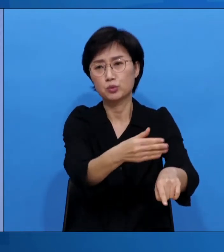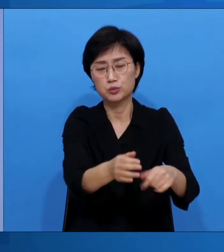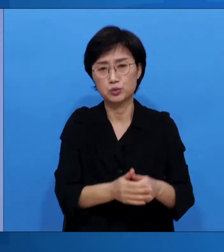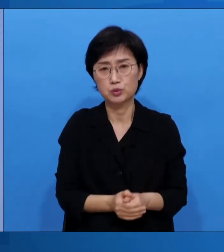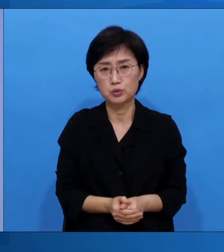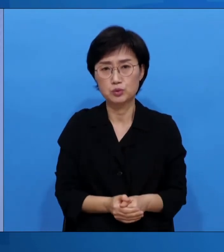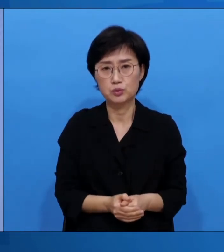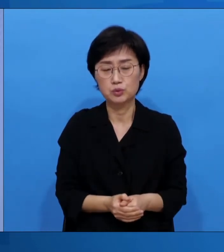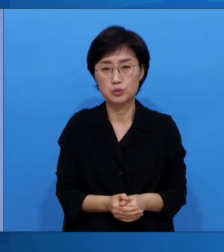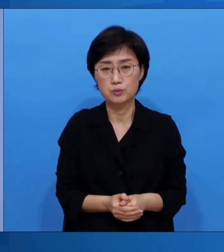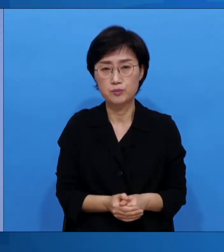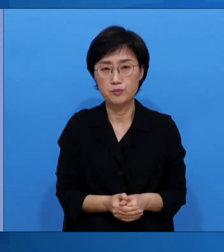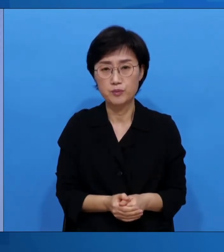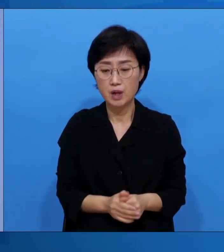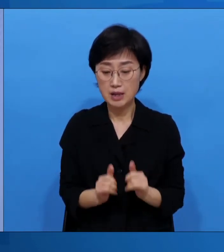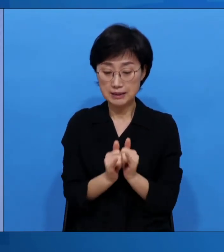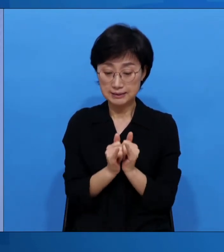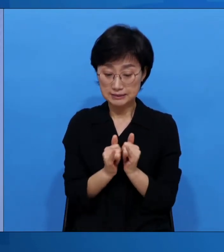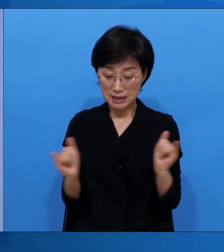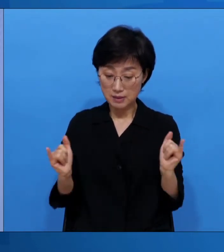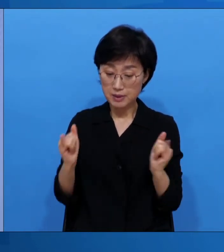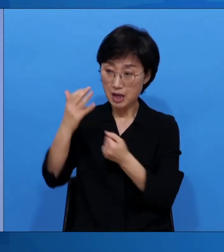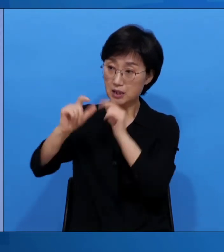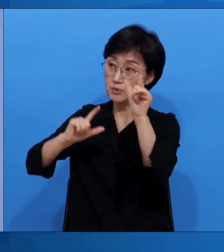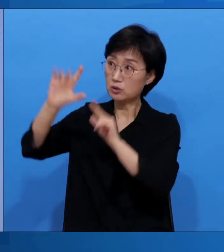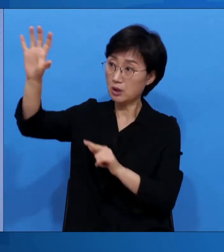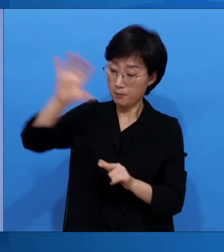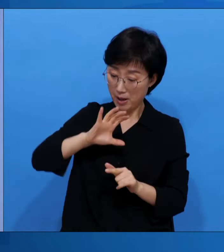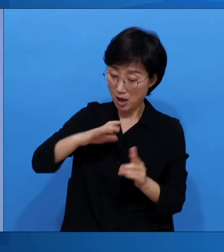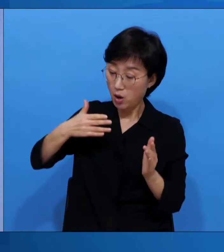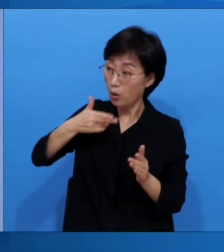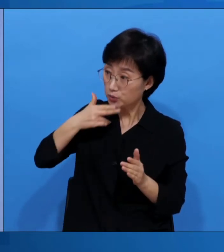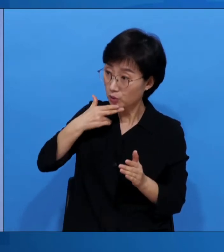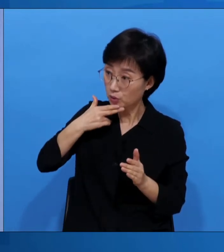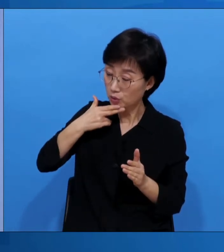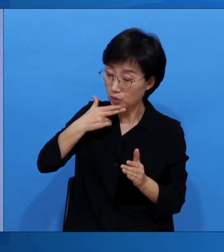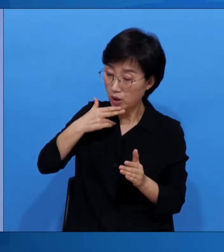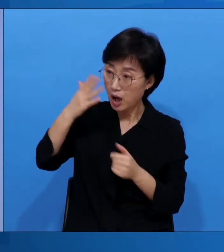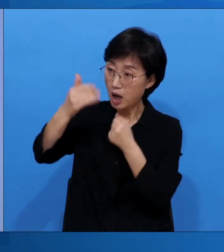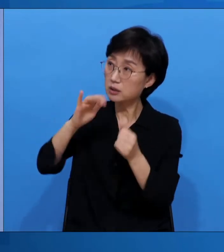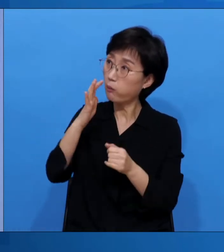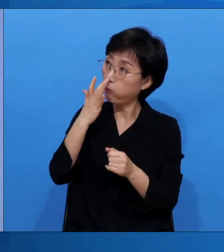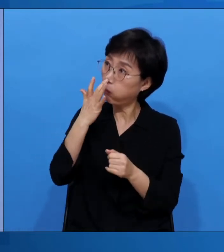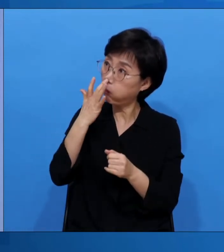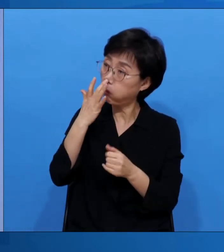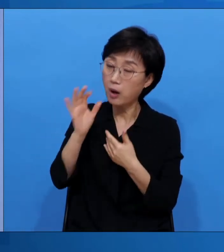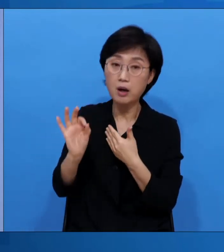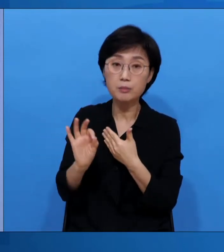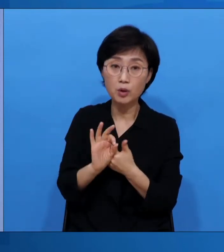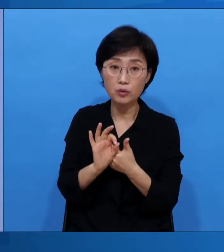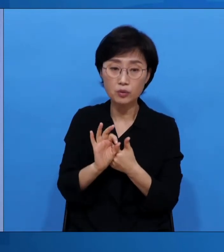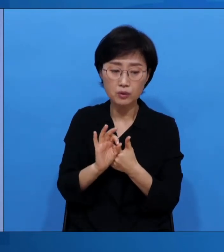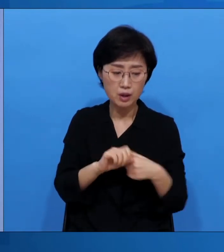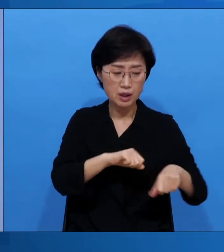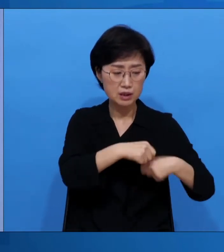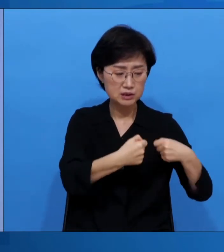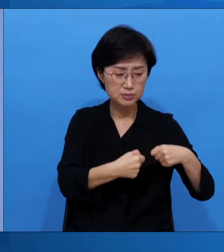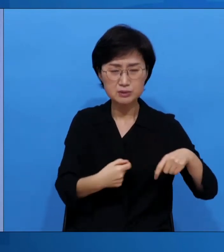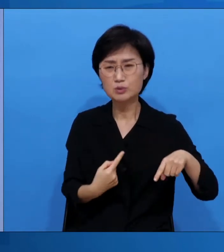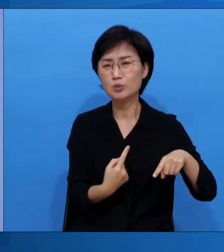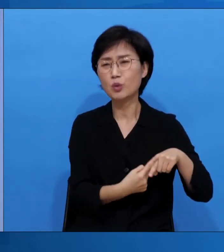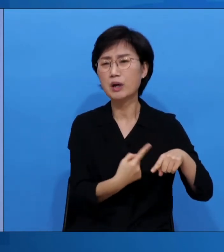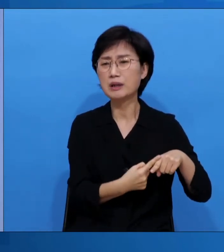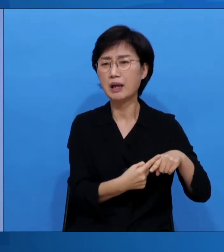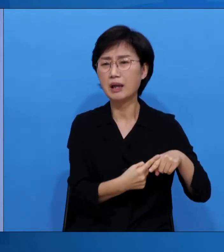근데 짐승보다 조금 더 못합니다. And to some sense, we're even more 왜냐 lacking than 짐승은 animals. 잔머리를 못 쓰는데 사람은 잔머리를 쓰거든요. Why? Because animals,